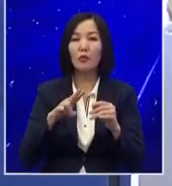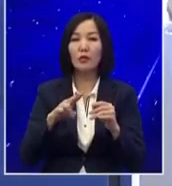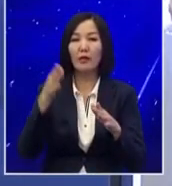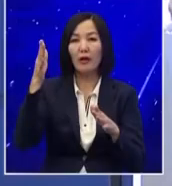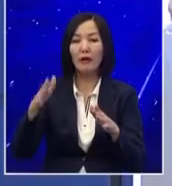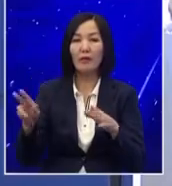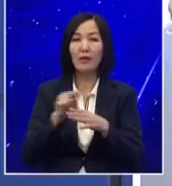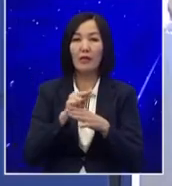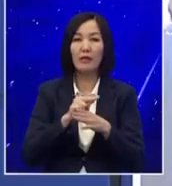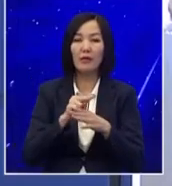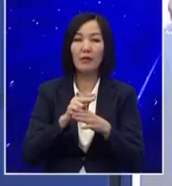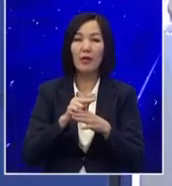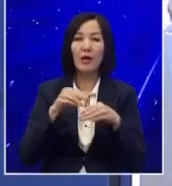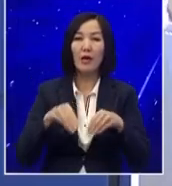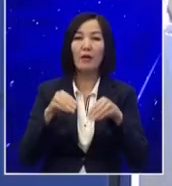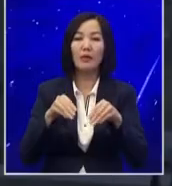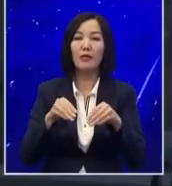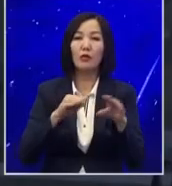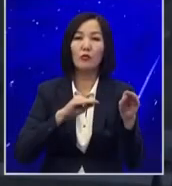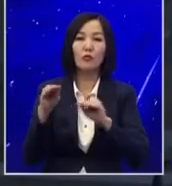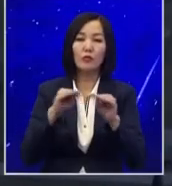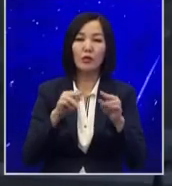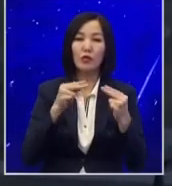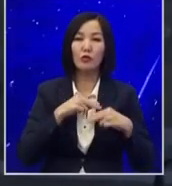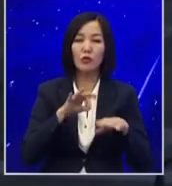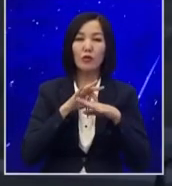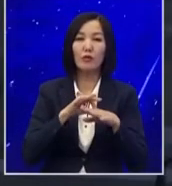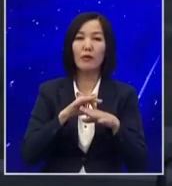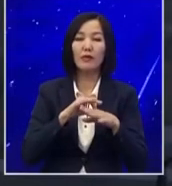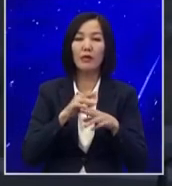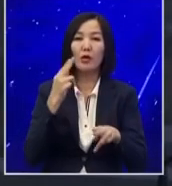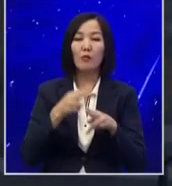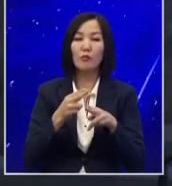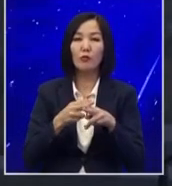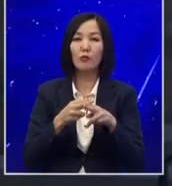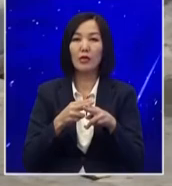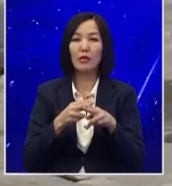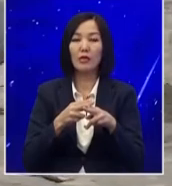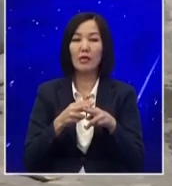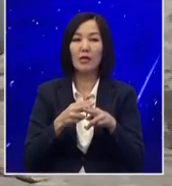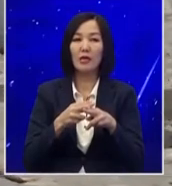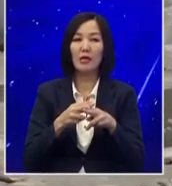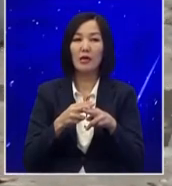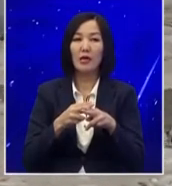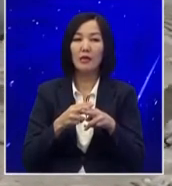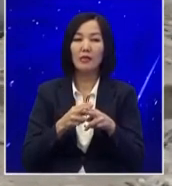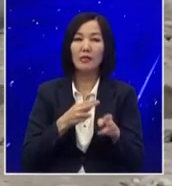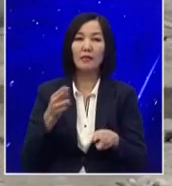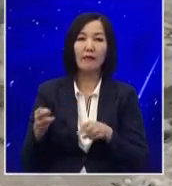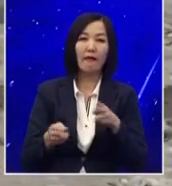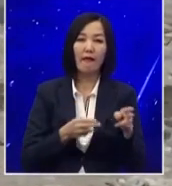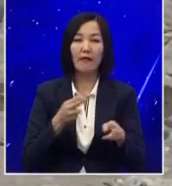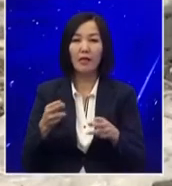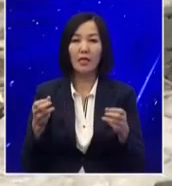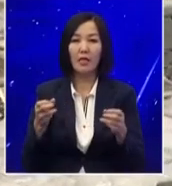келтіріп, ауласын абаттандыру жұмыстары жүріп жатыр. Сонымен қатар мұз айдынын құюға арналған алаң да салынады. Яғни бұл жерде қысқы